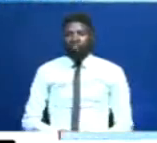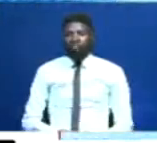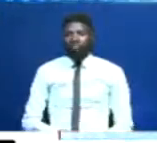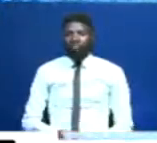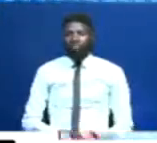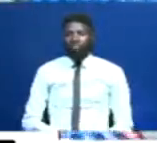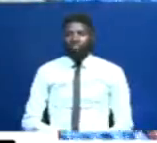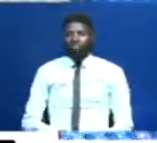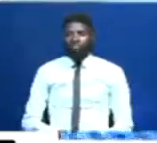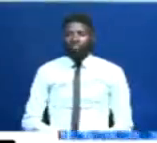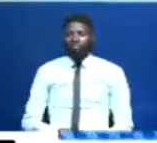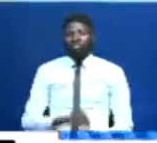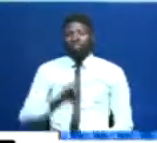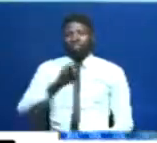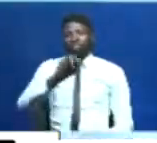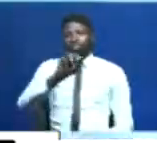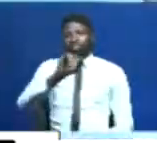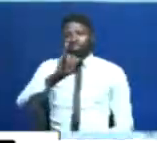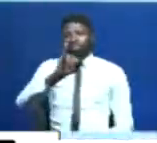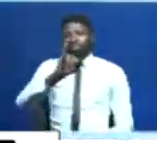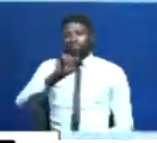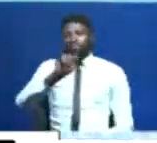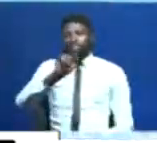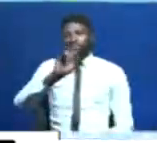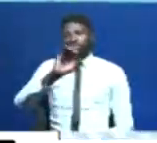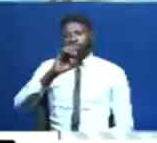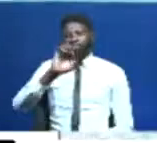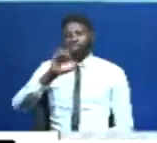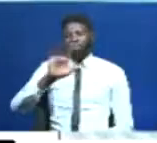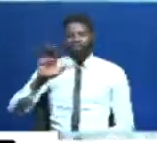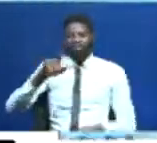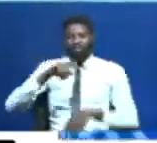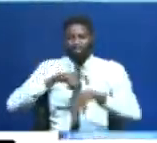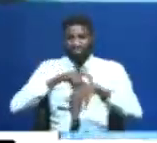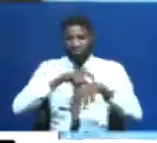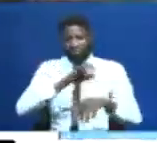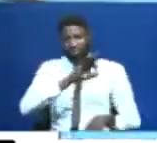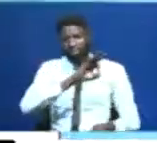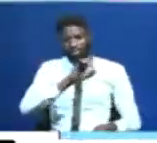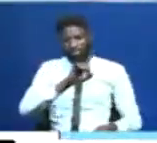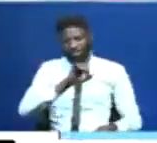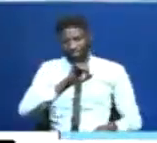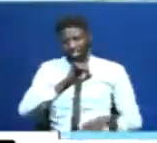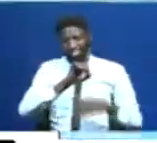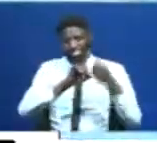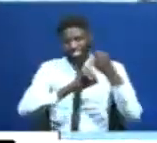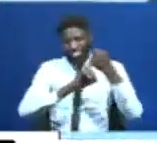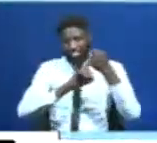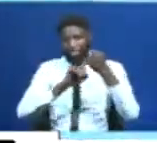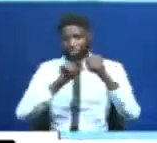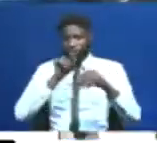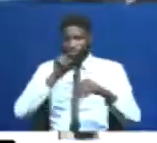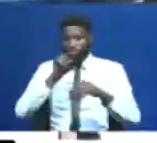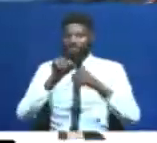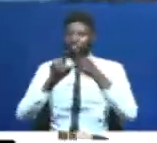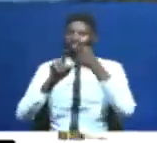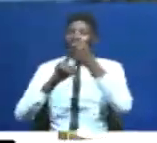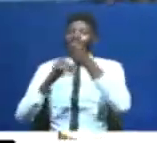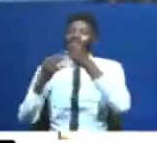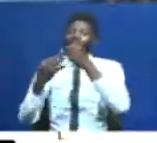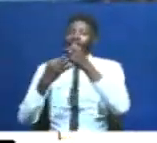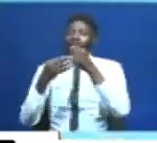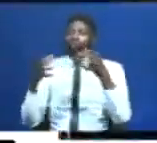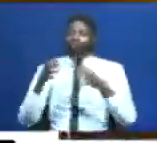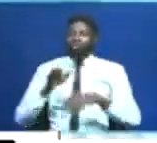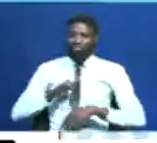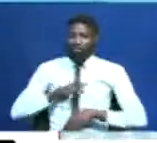Pouakouyou Michelle aliandikisha muda wa sekunde 39.98 na kutoa ushindi katika kitengo cha wasichana kati ya umri wa miaka